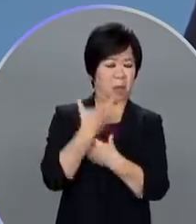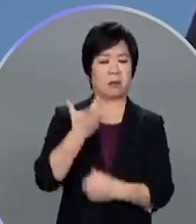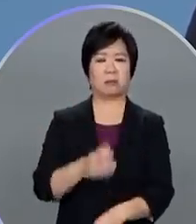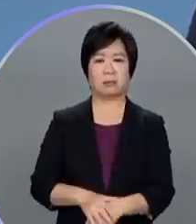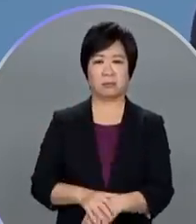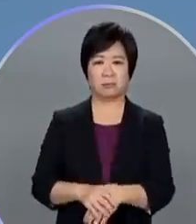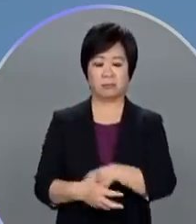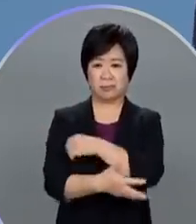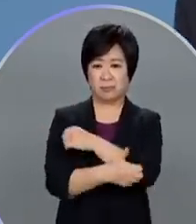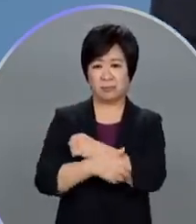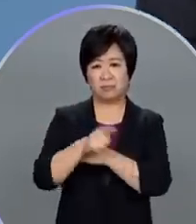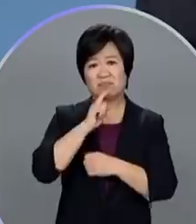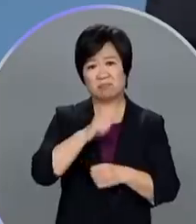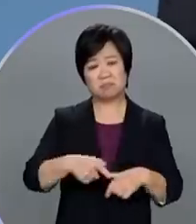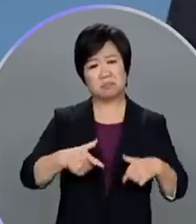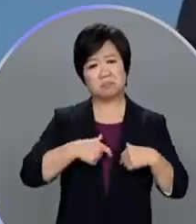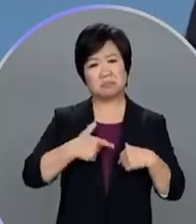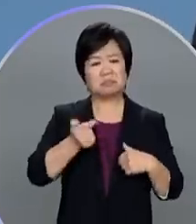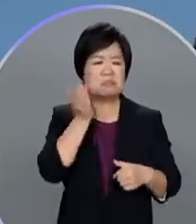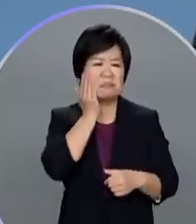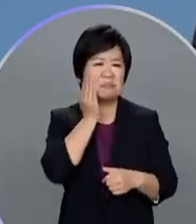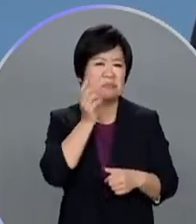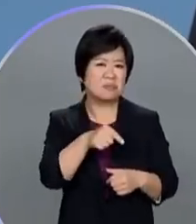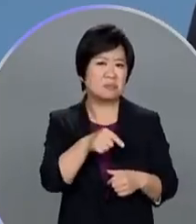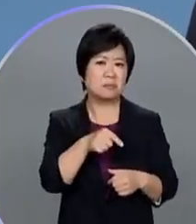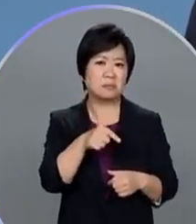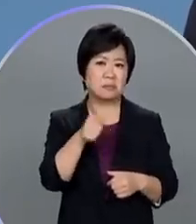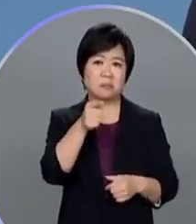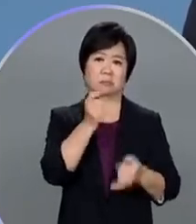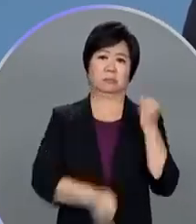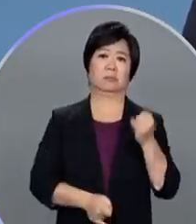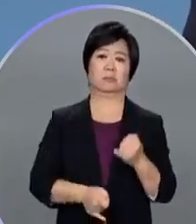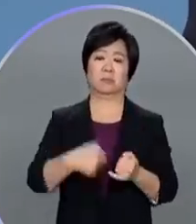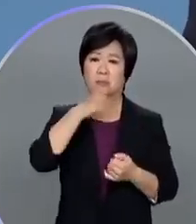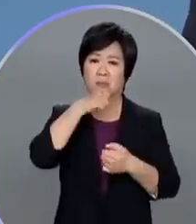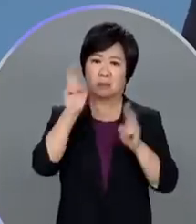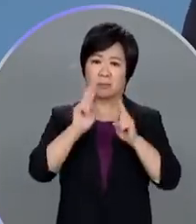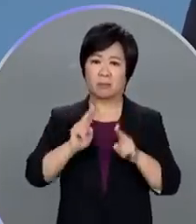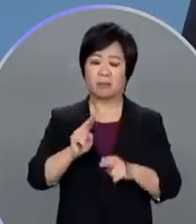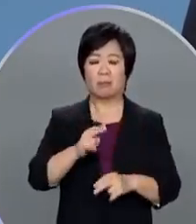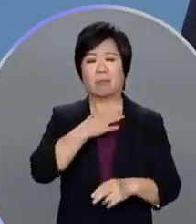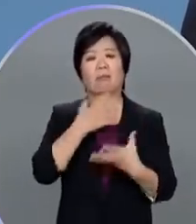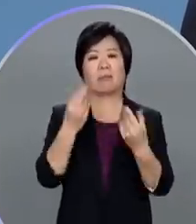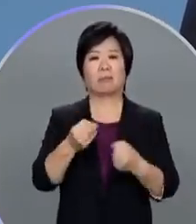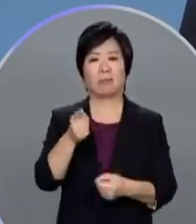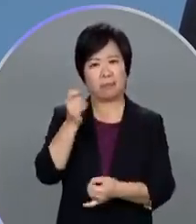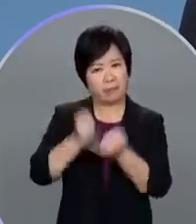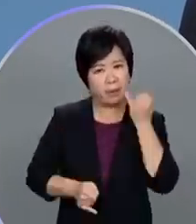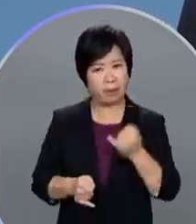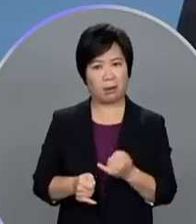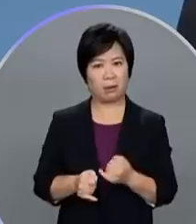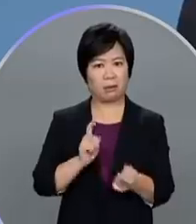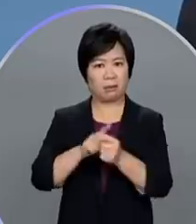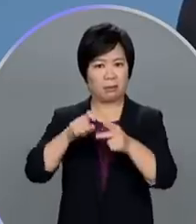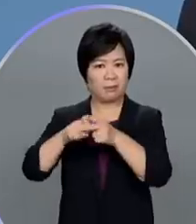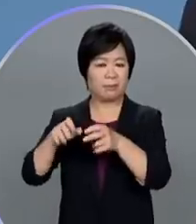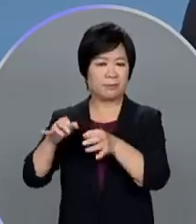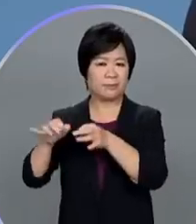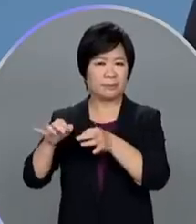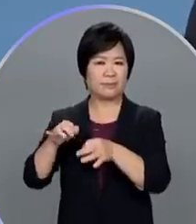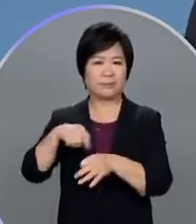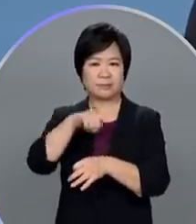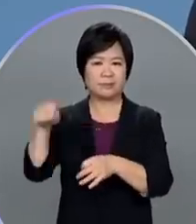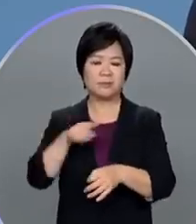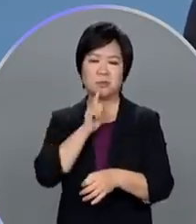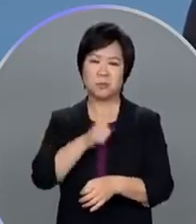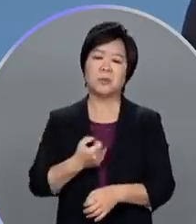工心中最软，你跳票了吗？你说台湾不缺电，你跳票了吗？你对工商企业全国人民讲